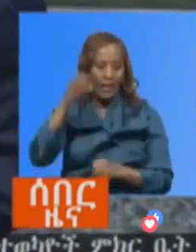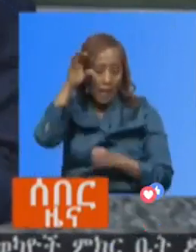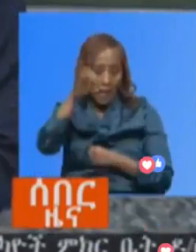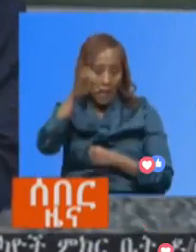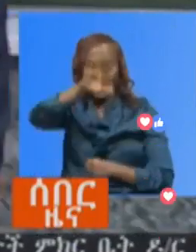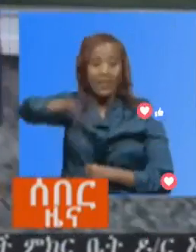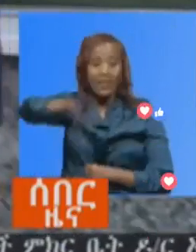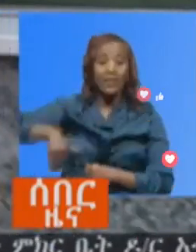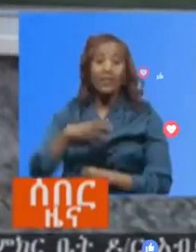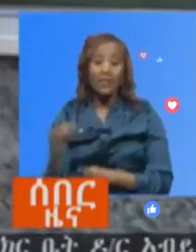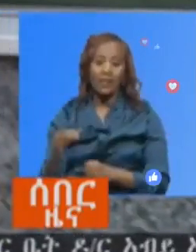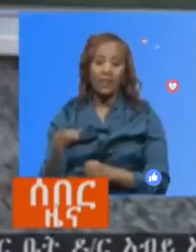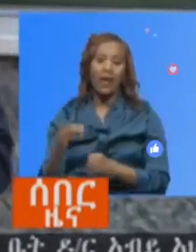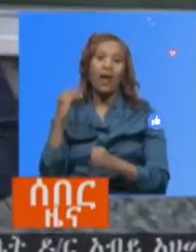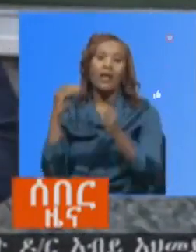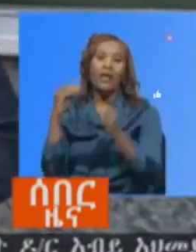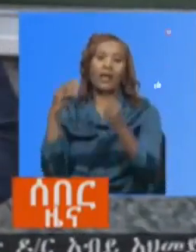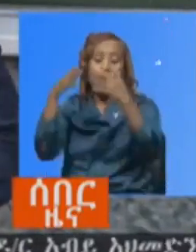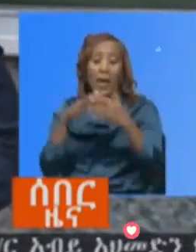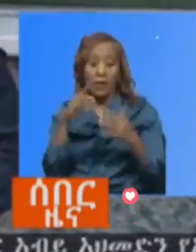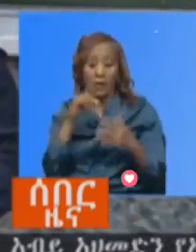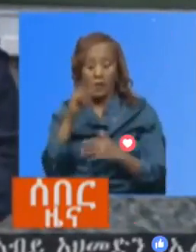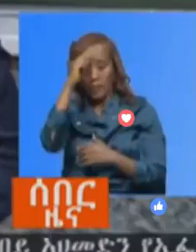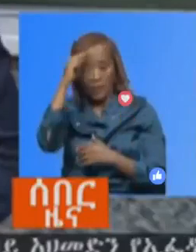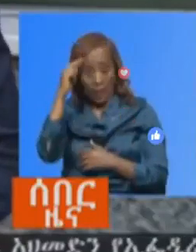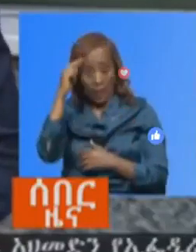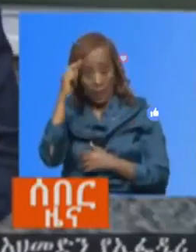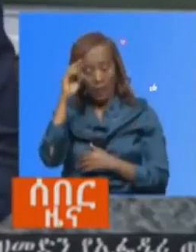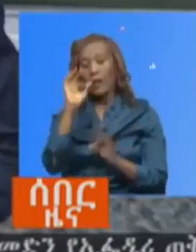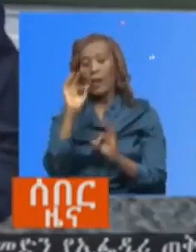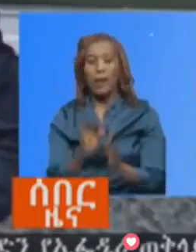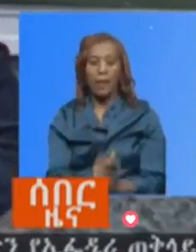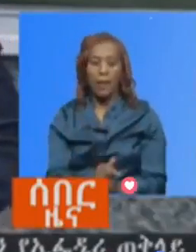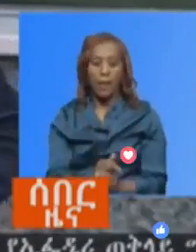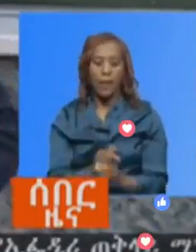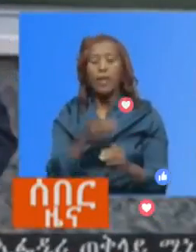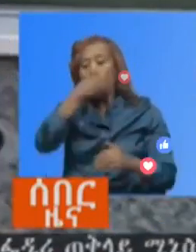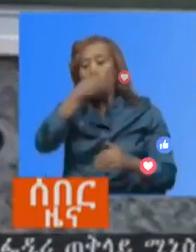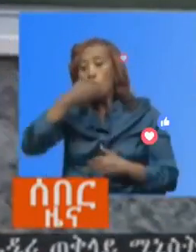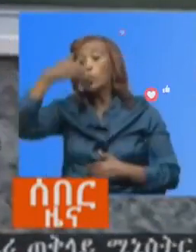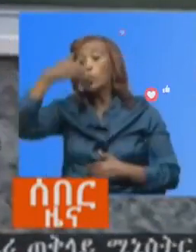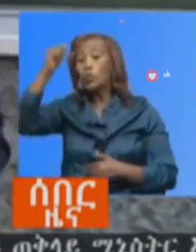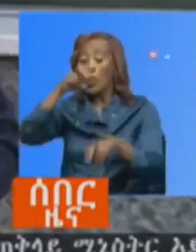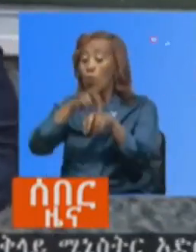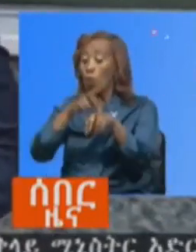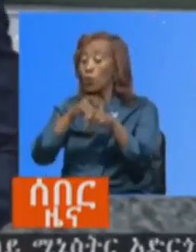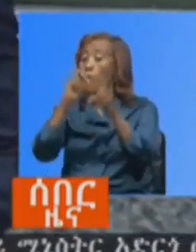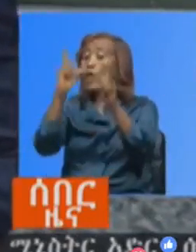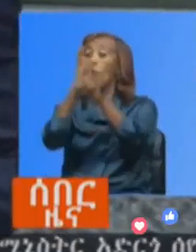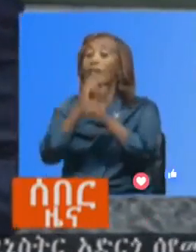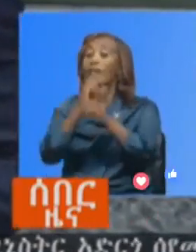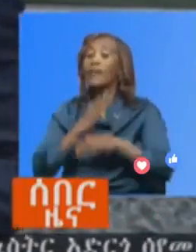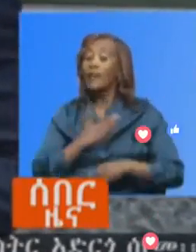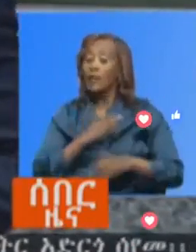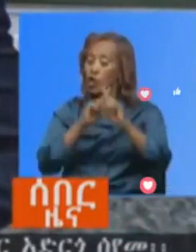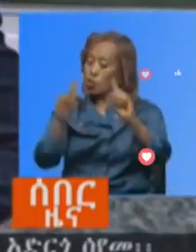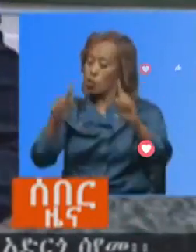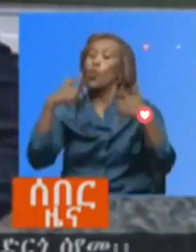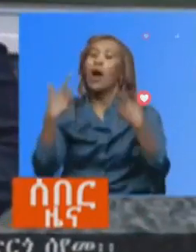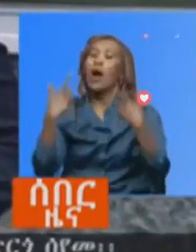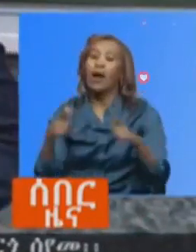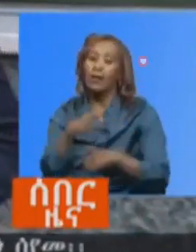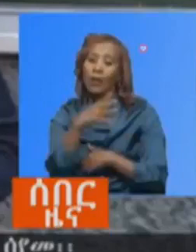ይቅርና የሚያሳስብ ምንም ምክንያት የለም። ይልቁንም ወቅቱ የፈጠረልንን ልዩ